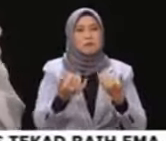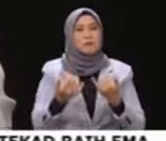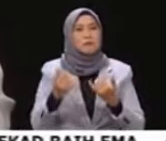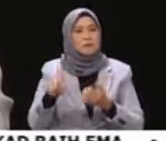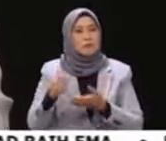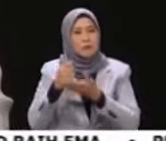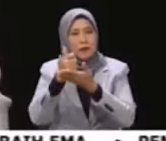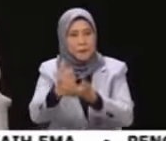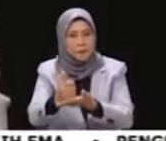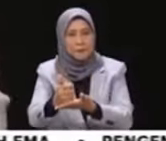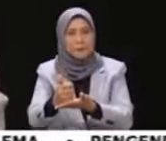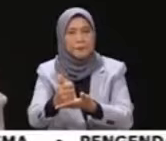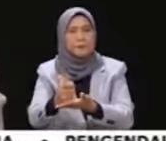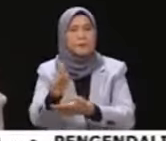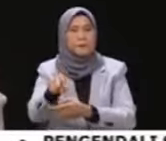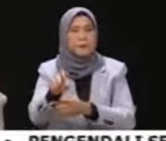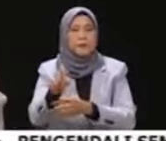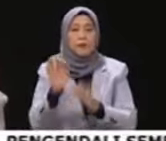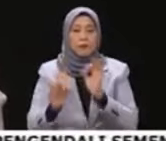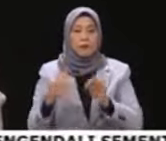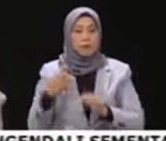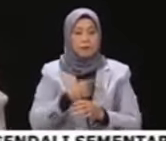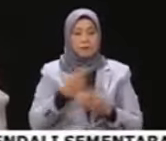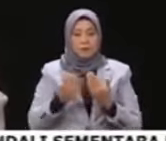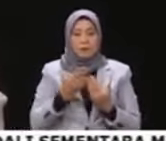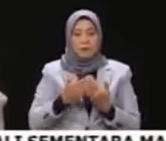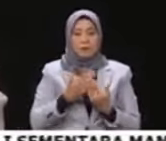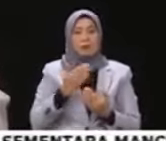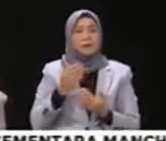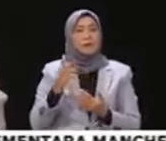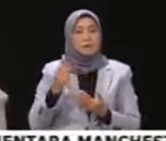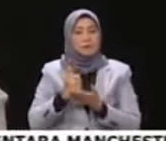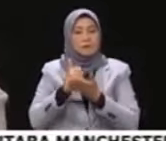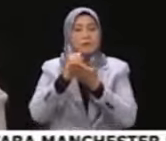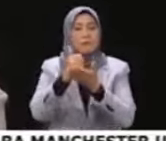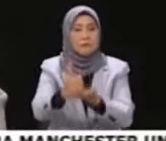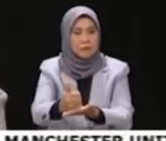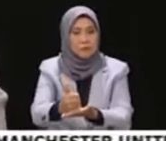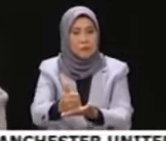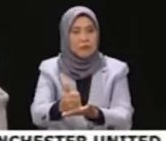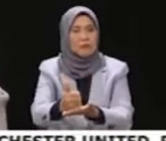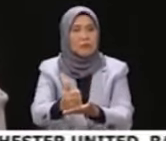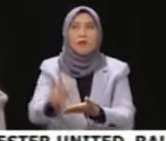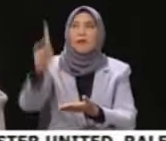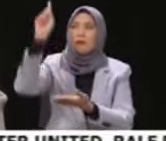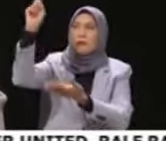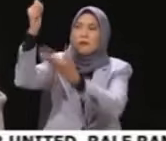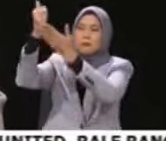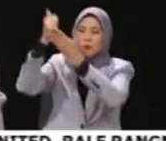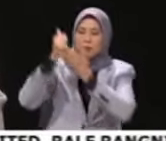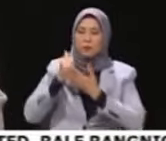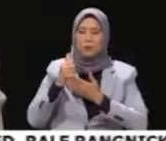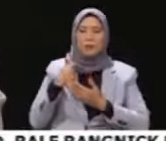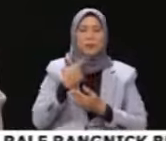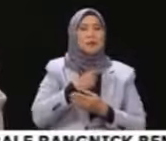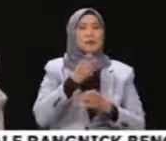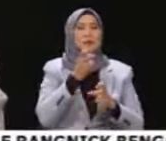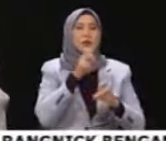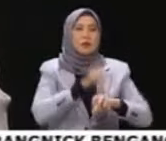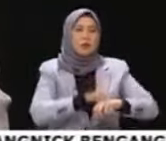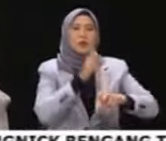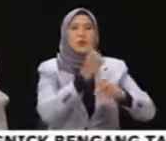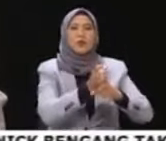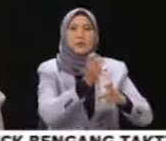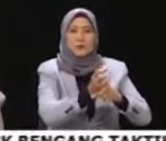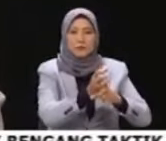Kalau kita tolong orang pada waktu kita senang, insyaAllah Allah Ta'ala akan tolong kita pada waktu waktu kita susah nanti. Kerana Nabi sebut,